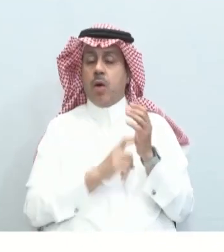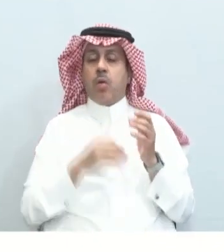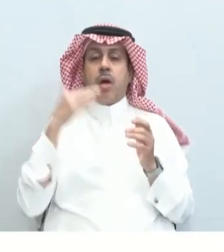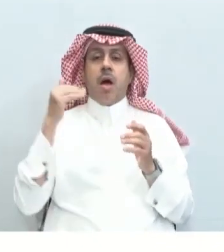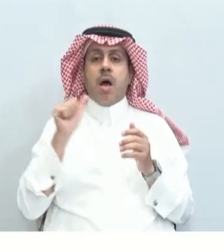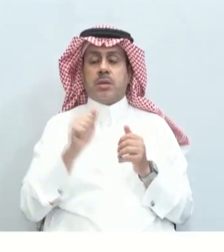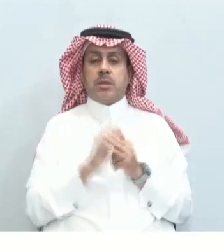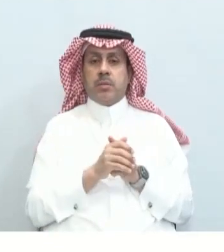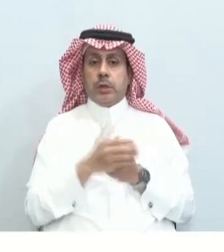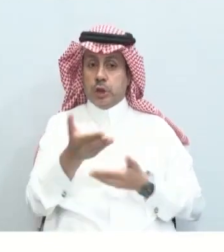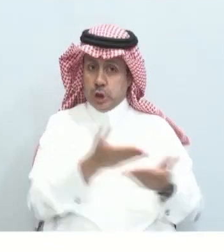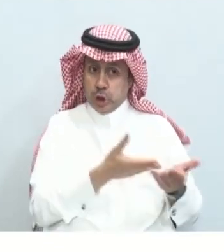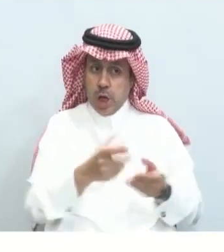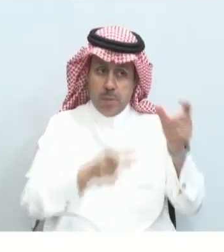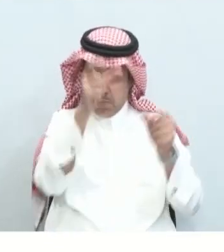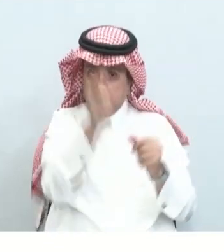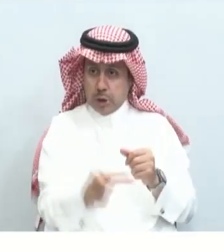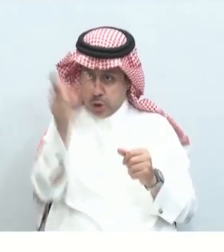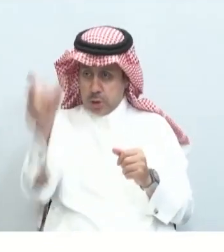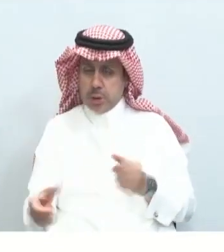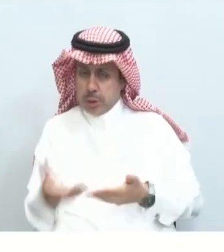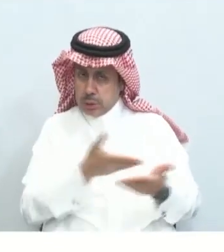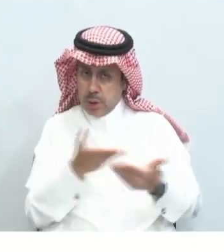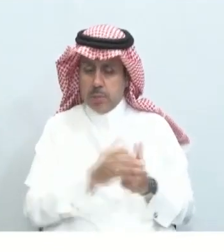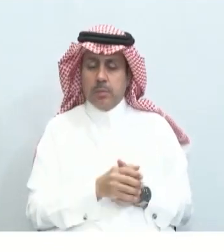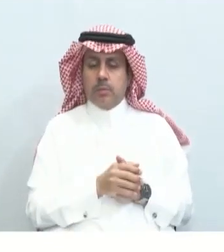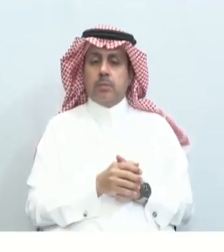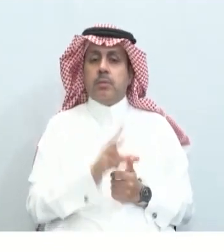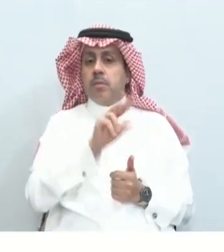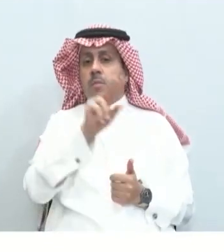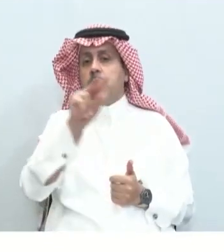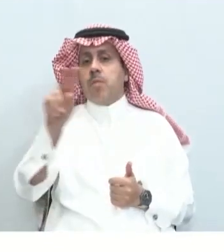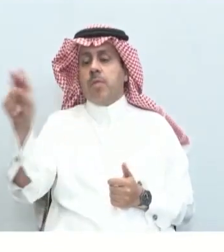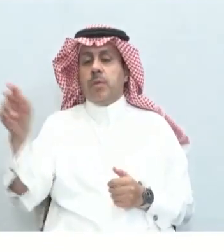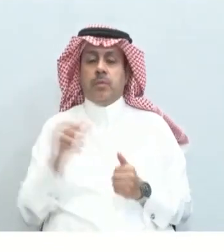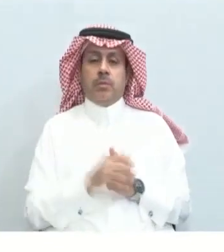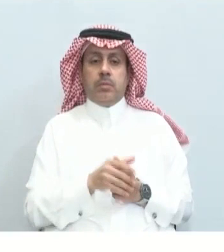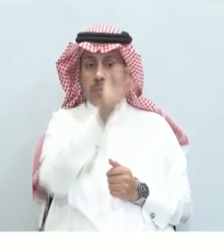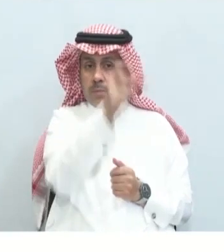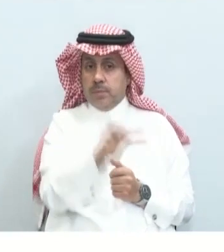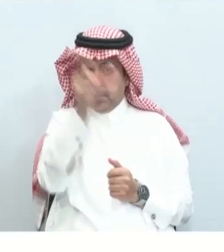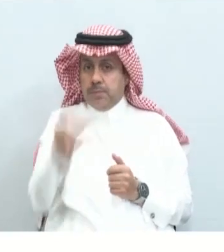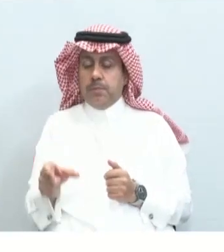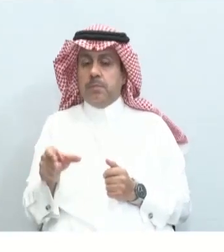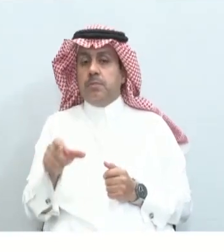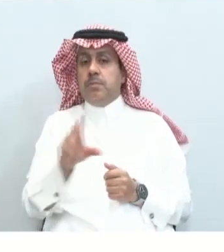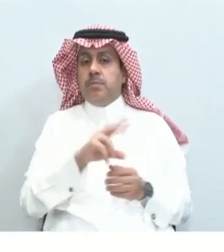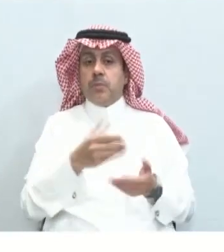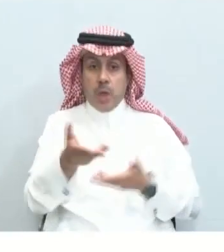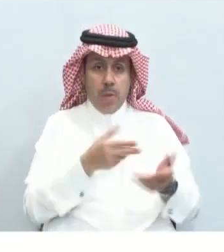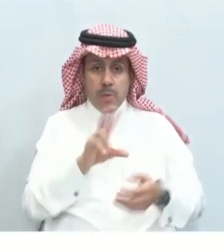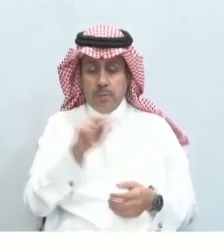مع ماذا مع الاشخاص على قدم المساواه ولا تمنعهم اي مميزات في